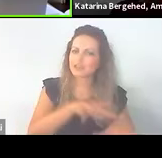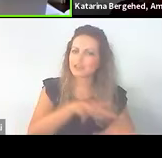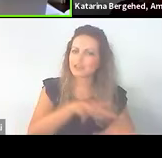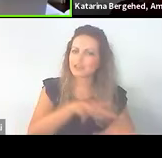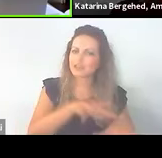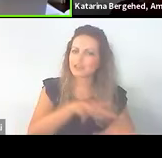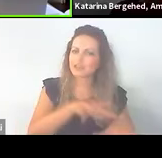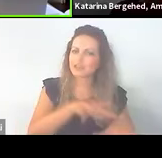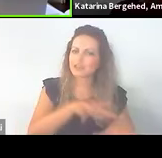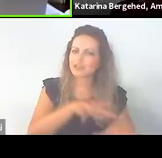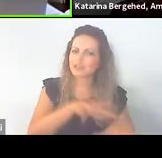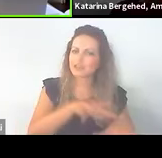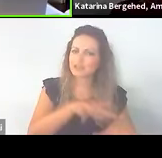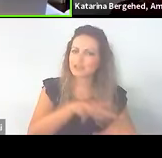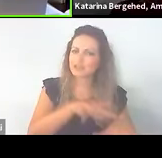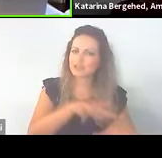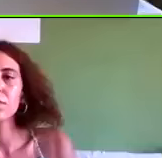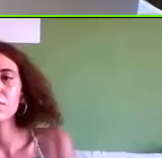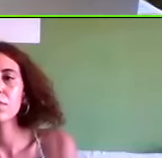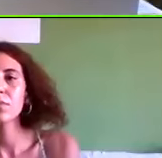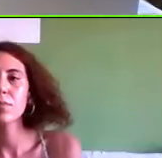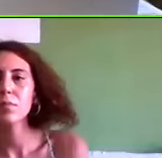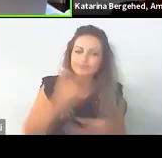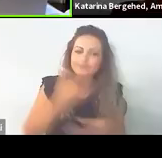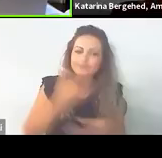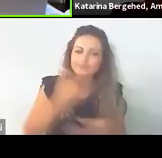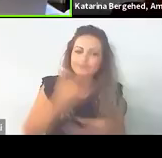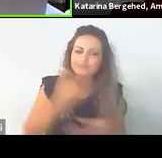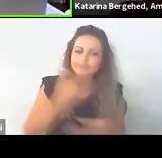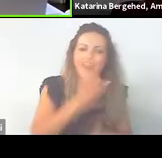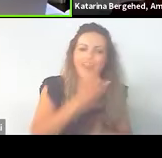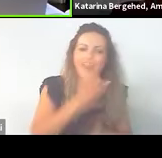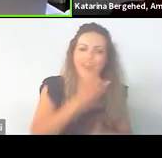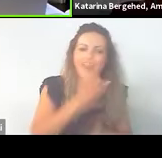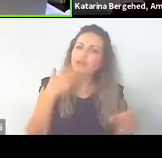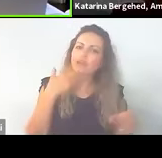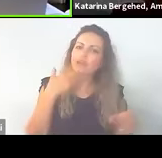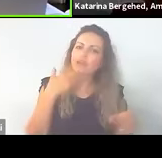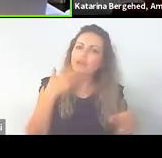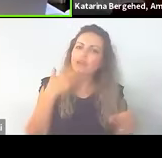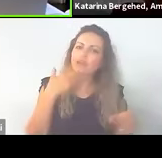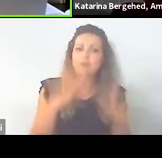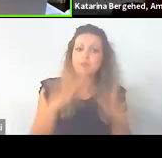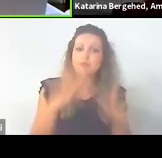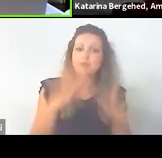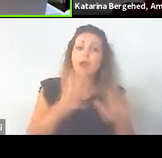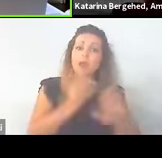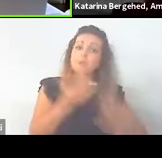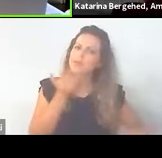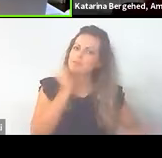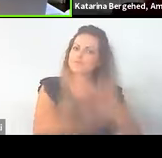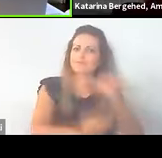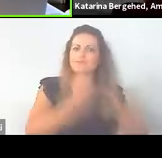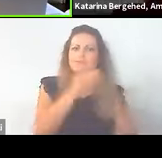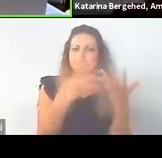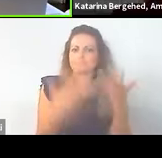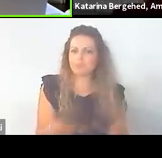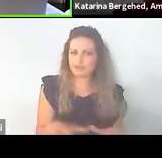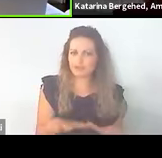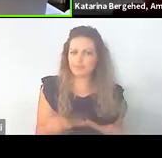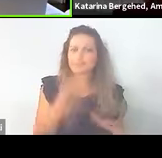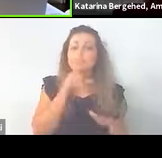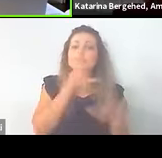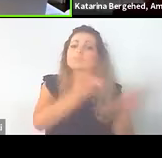στις επιζήσασες βιασμών για τις σκανδιναβικές χώρες, καθώς και επικεφαλής της αντίστοιχης έρευνας που δημοσίευσε